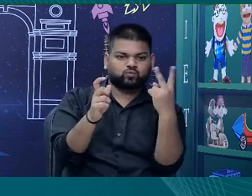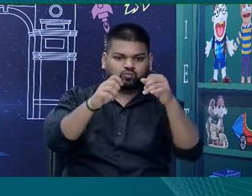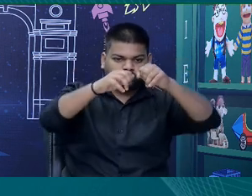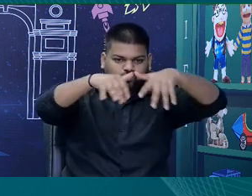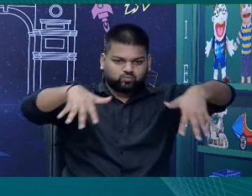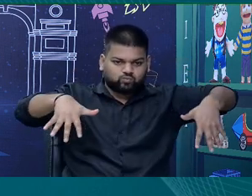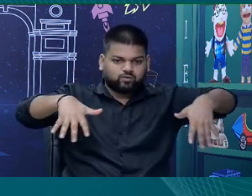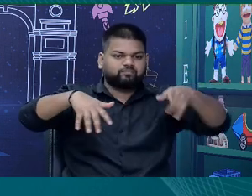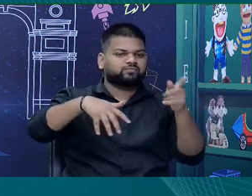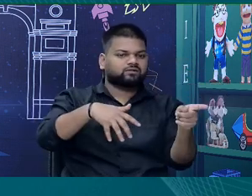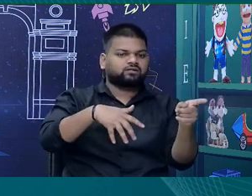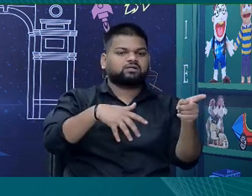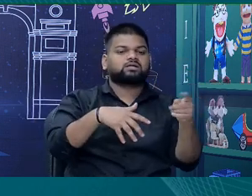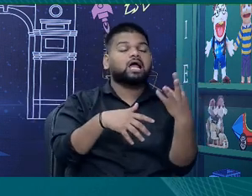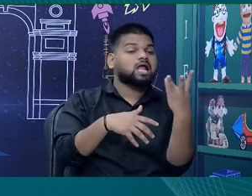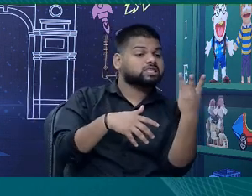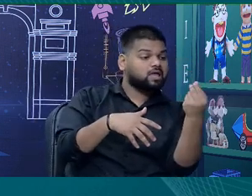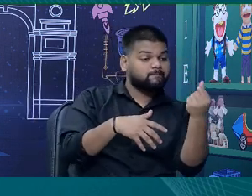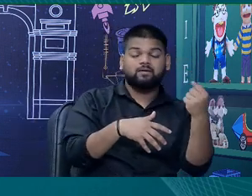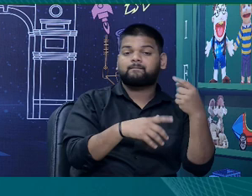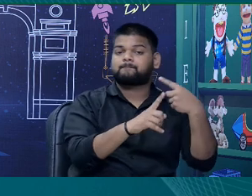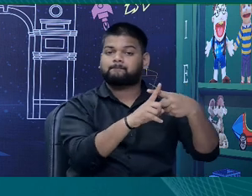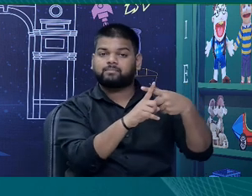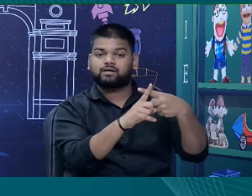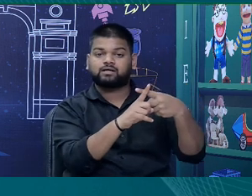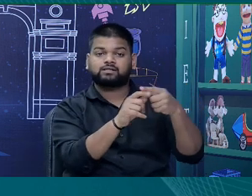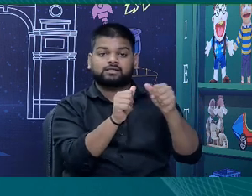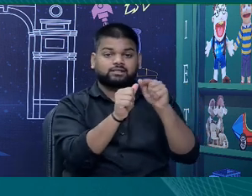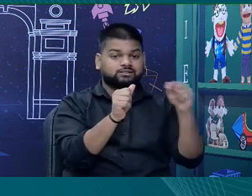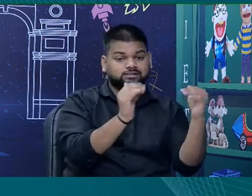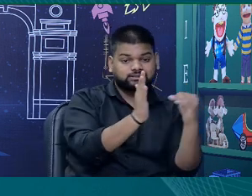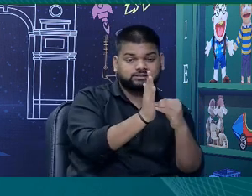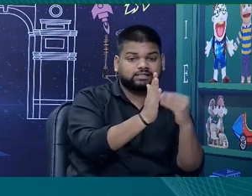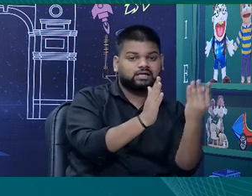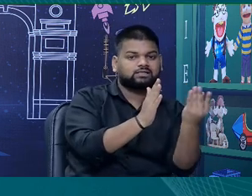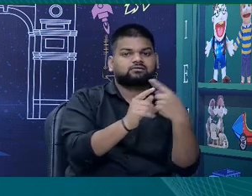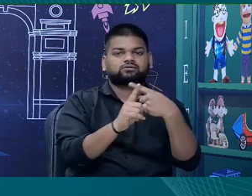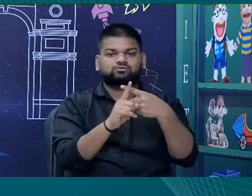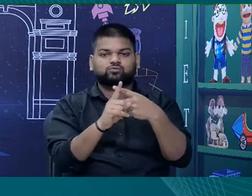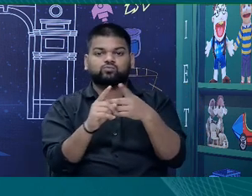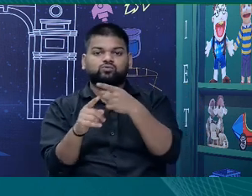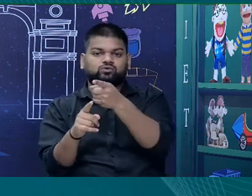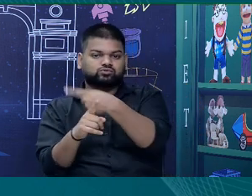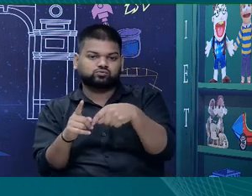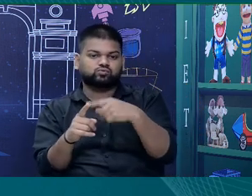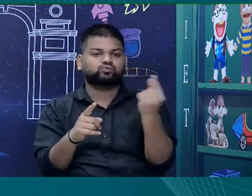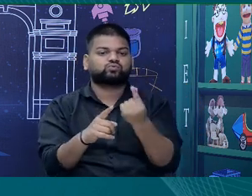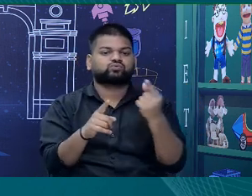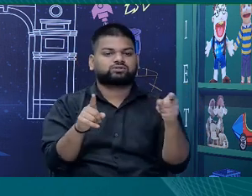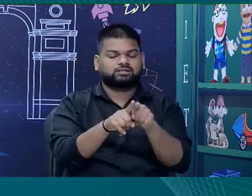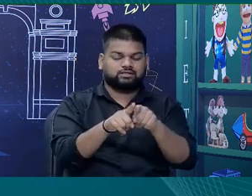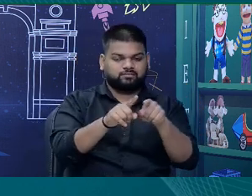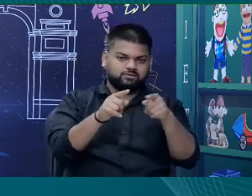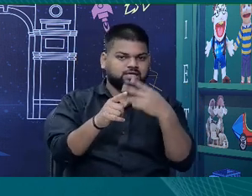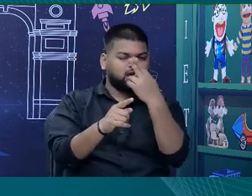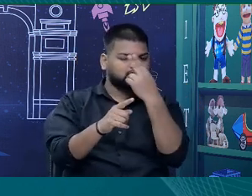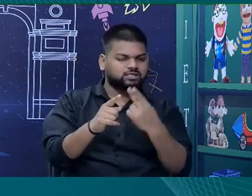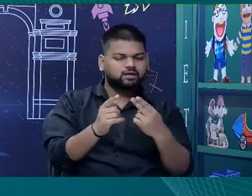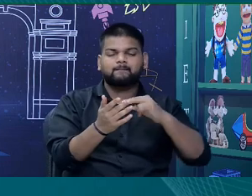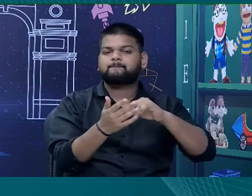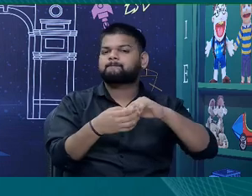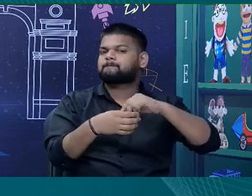तो क्लासरूम में समझने के लिए हम एक फैक्टराइजेशन डायग्राम बना सकते हैं जो की हम सिंपल घर पर अपने आप बना सकते हैं इसी डायग्राम